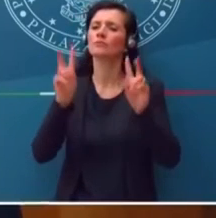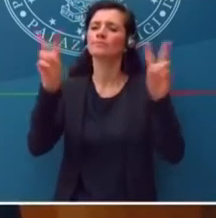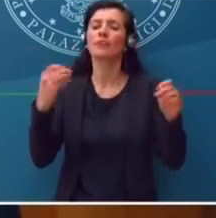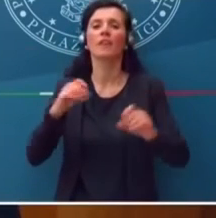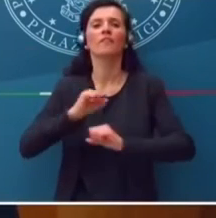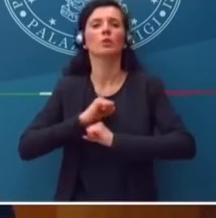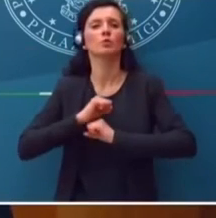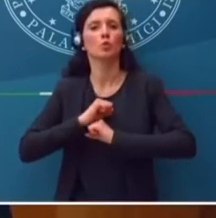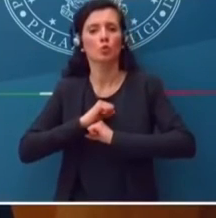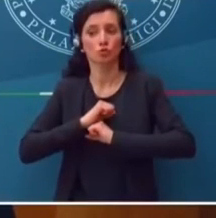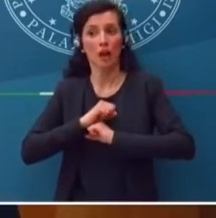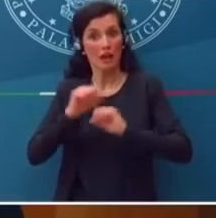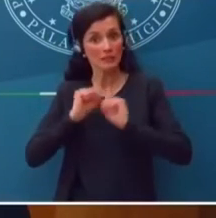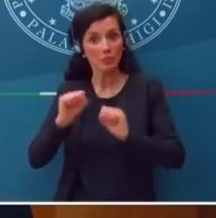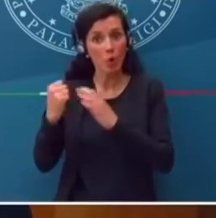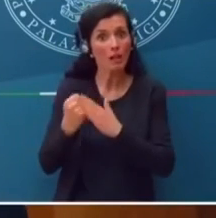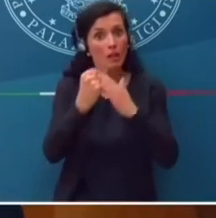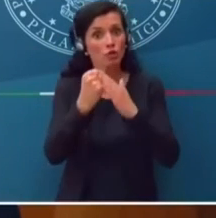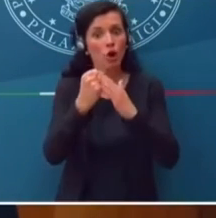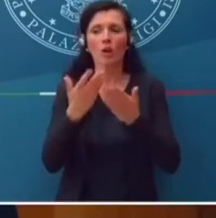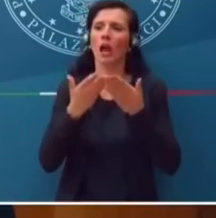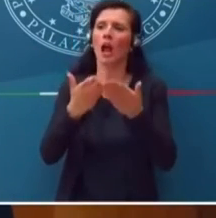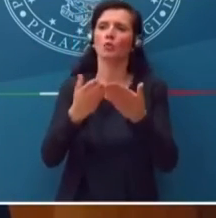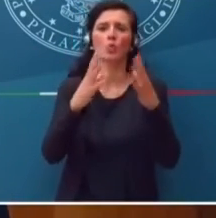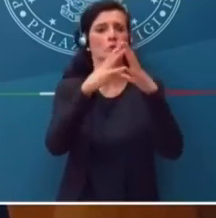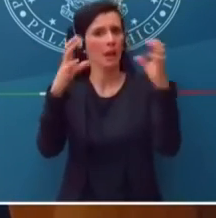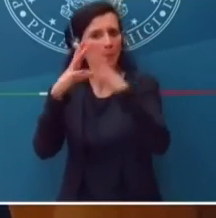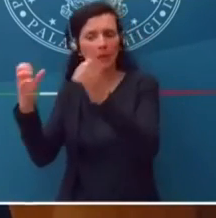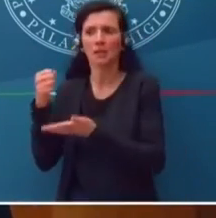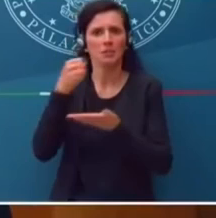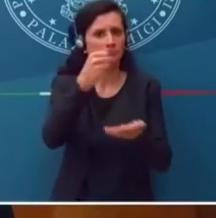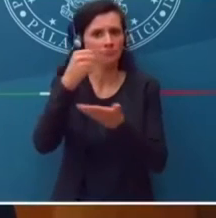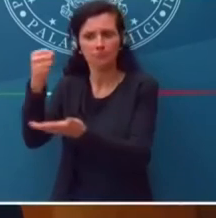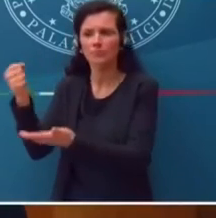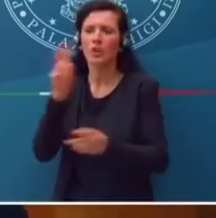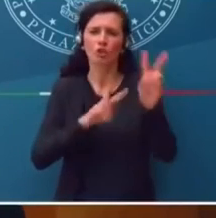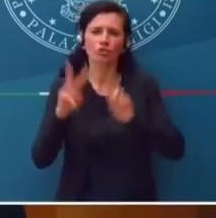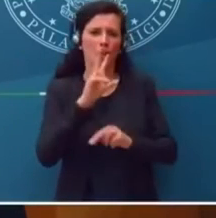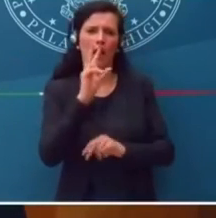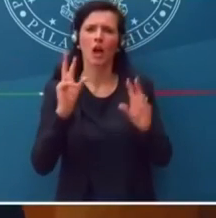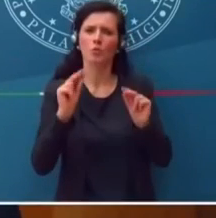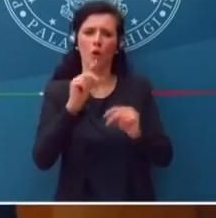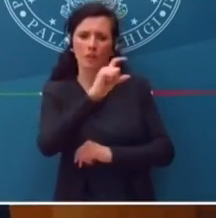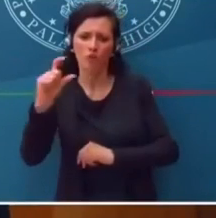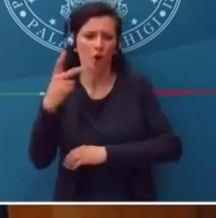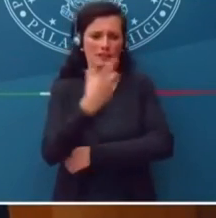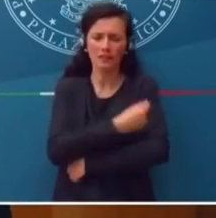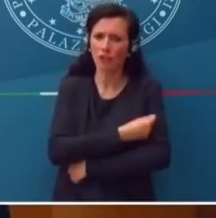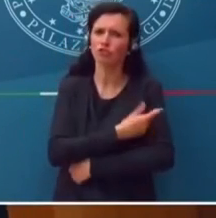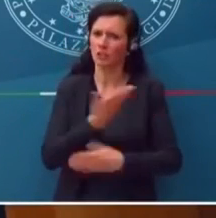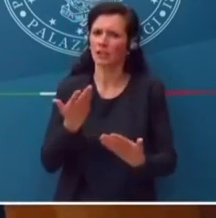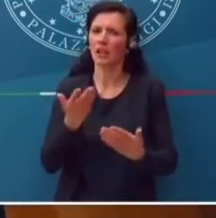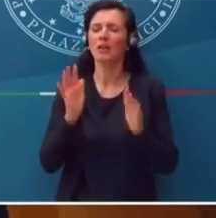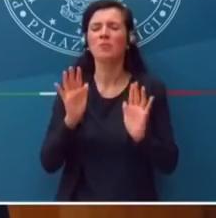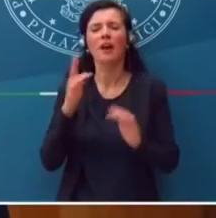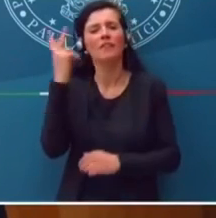possono avere dei ristori per aiutare le imprese, si possono cercare nuove dosi, nuovi vaccini, ma la fiducia non